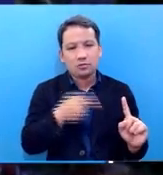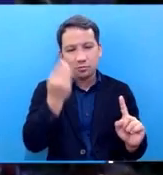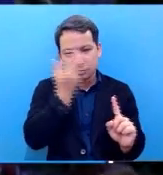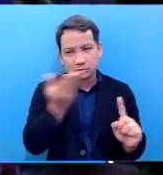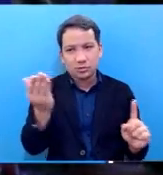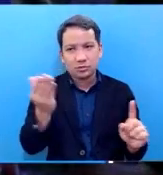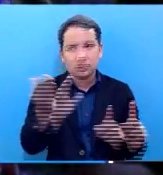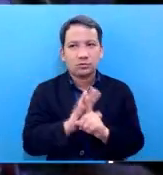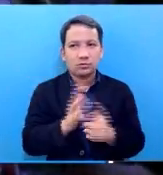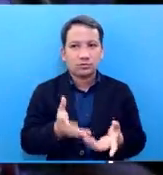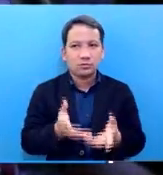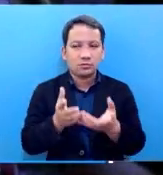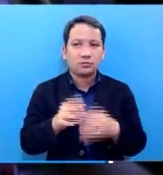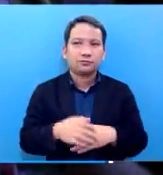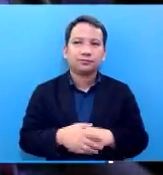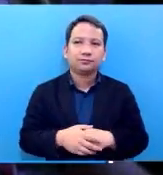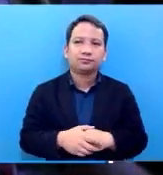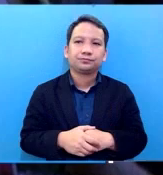dito.